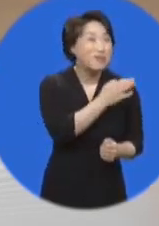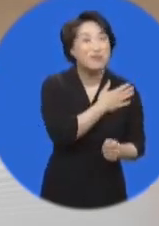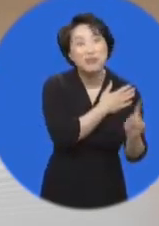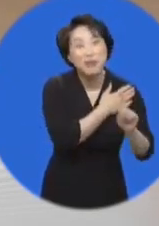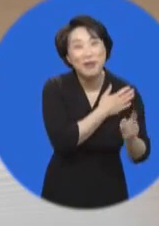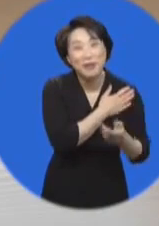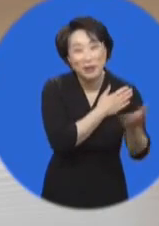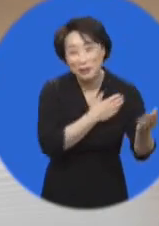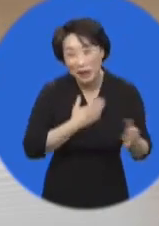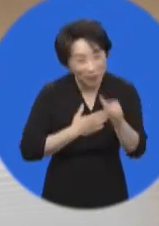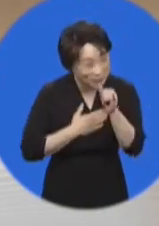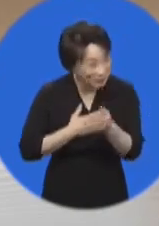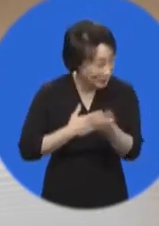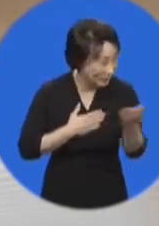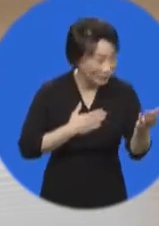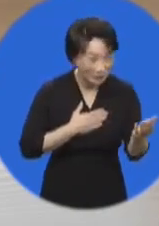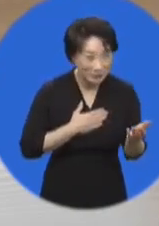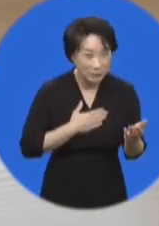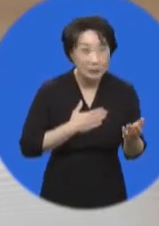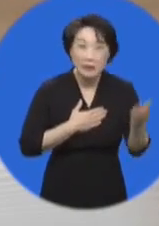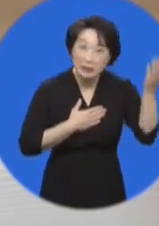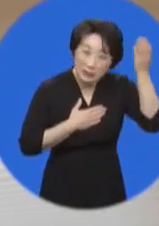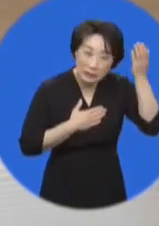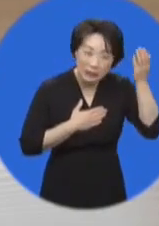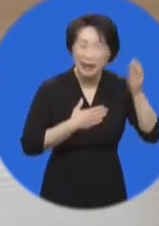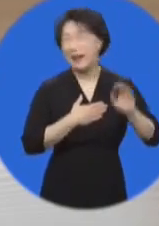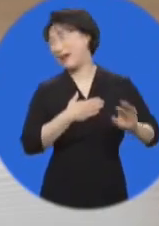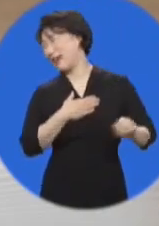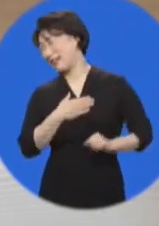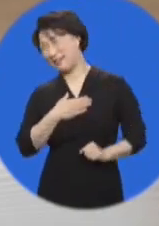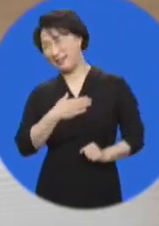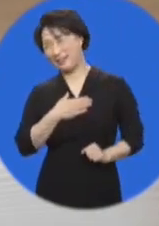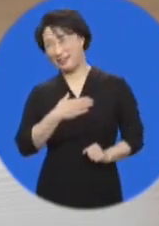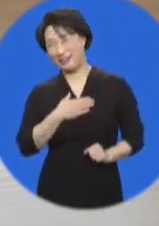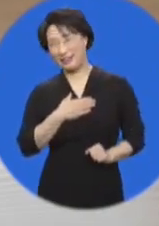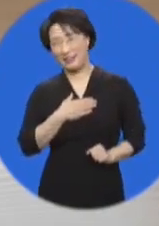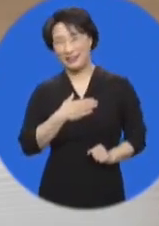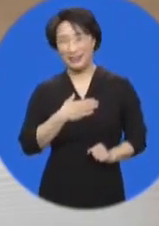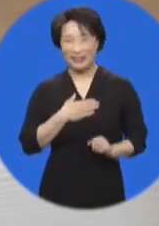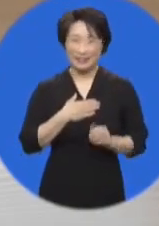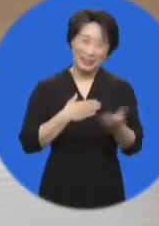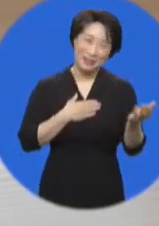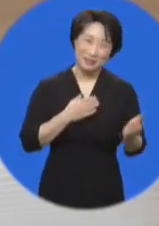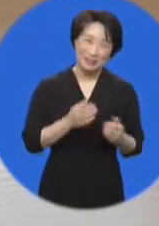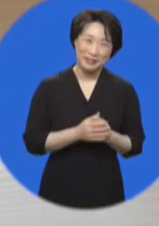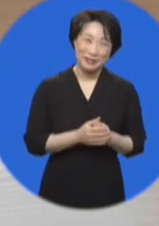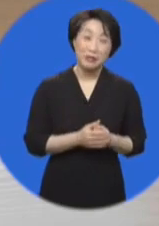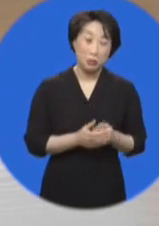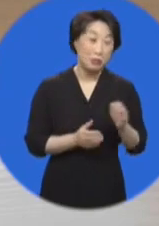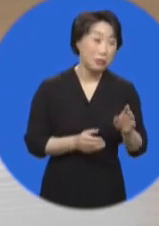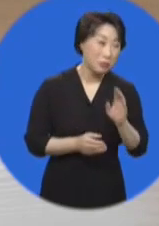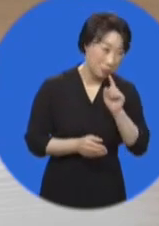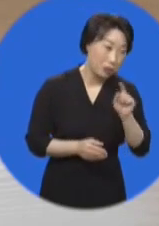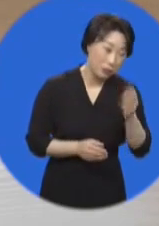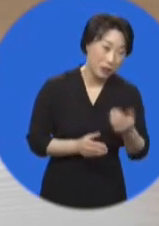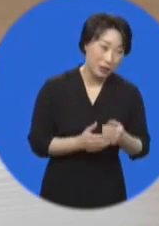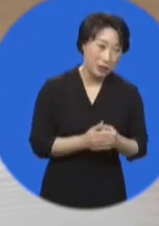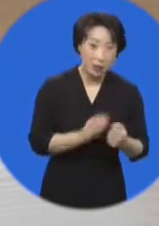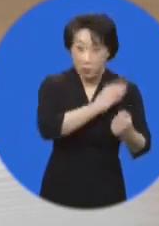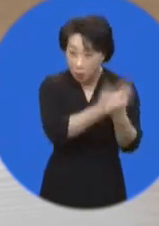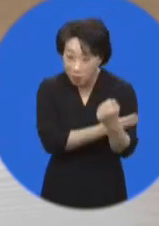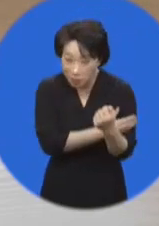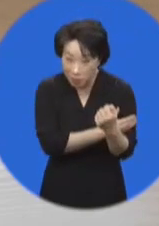것이 무엇인 줄 아십니까? 지식. 아, 많으면 지식의 부자죠.